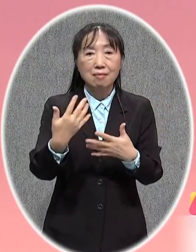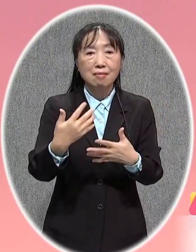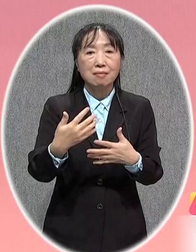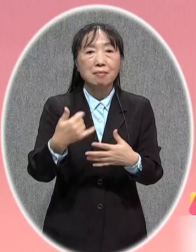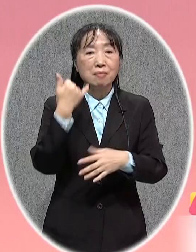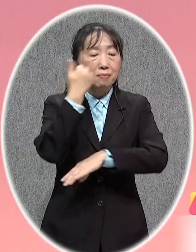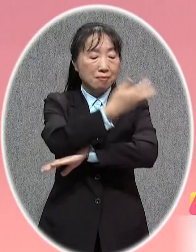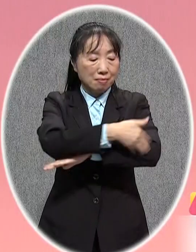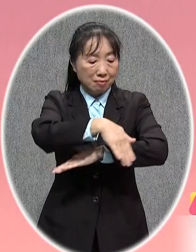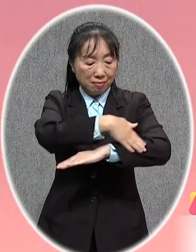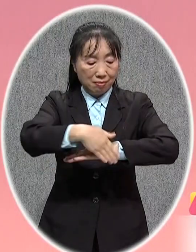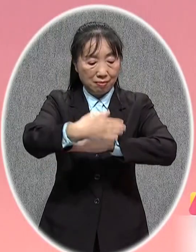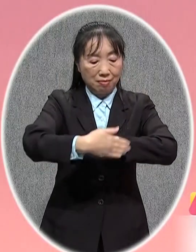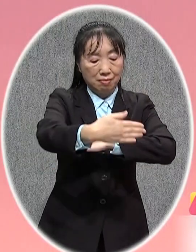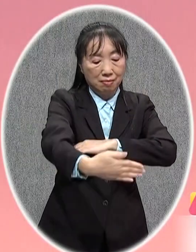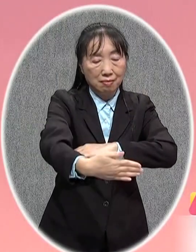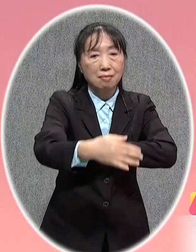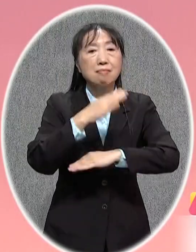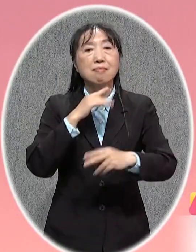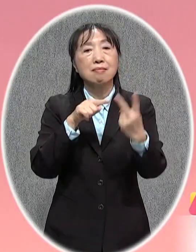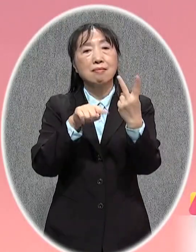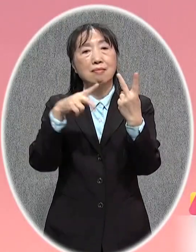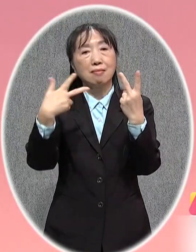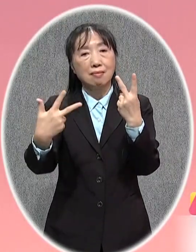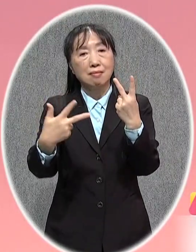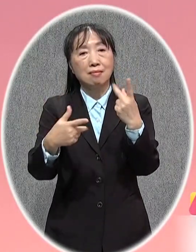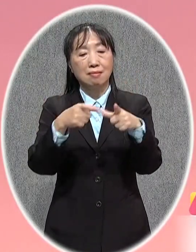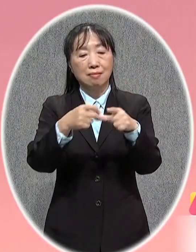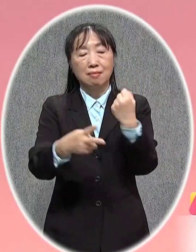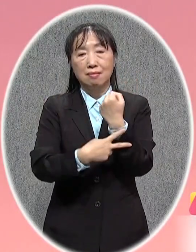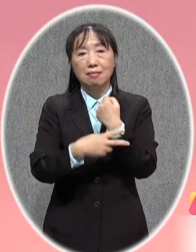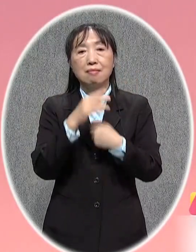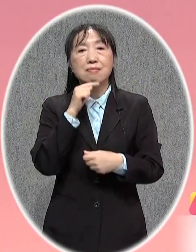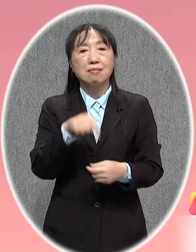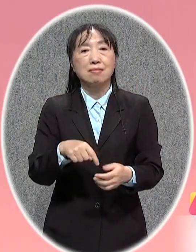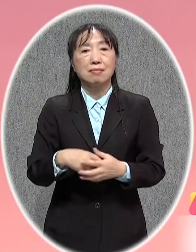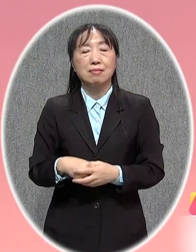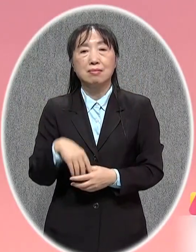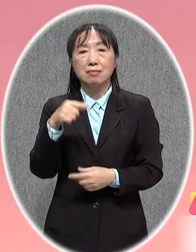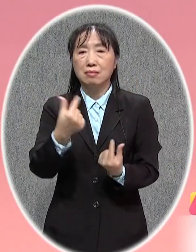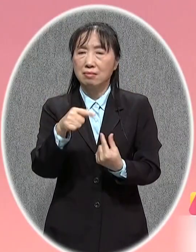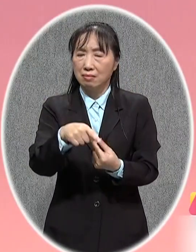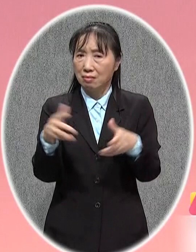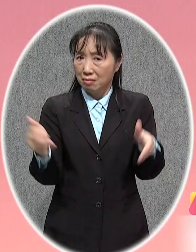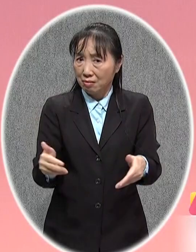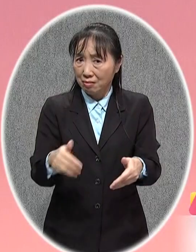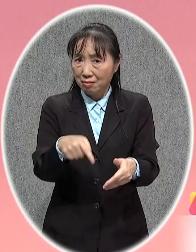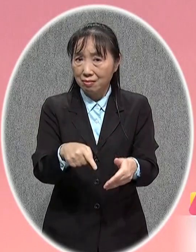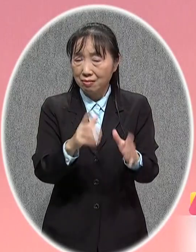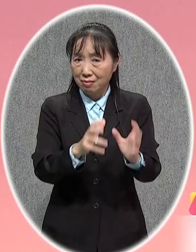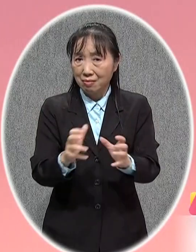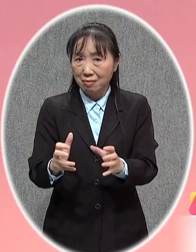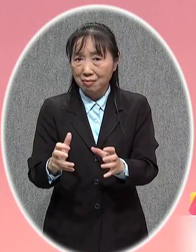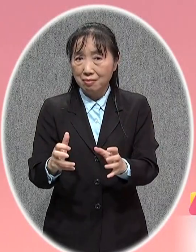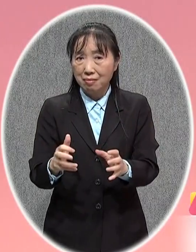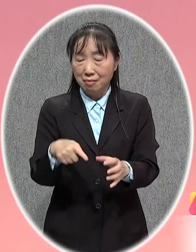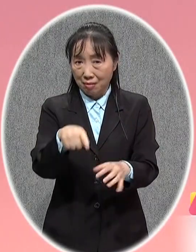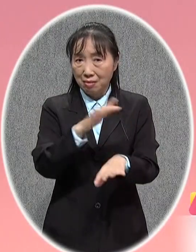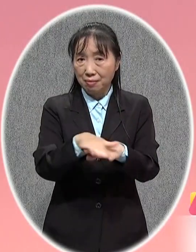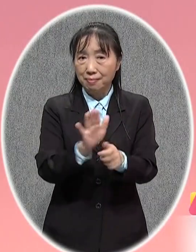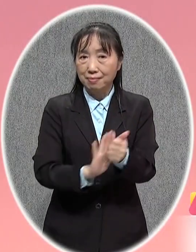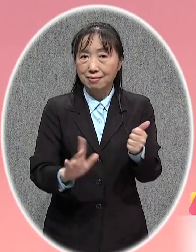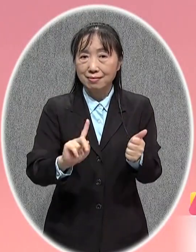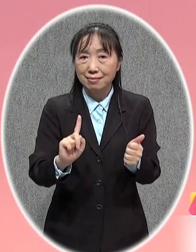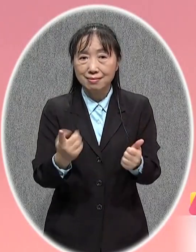平行的黄坡体，大概只有2.7公里，这样子的新建到底它会整个生态系会造成怎么样的影